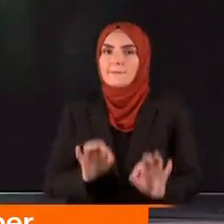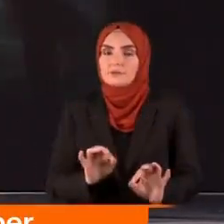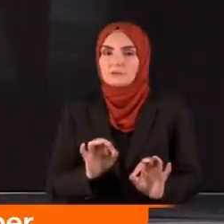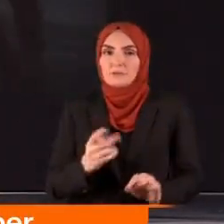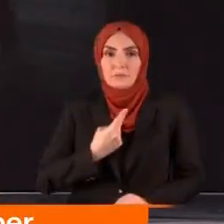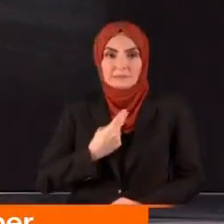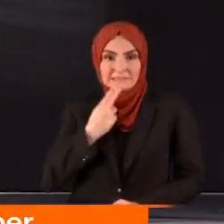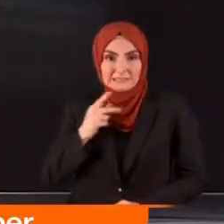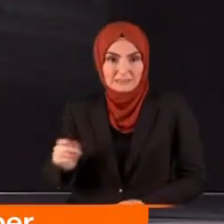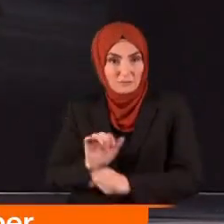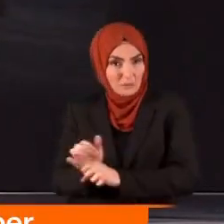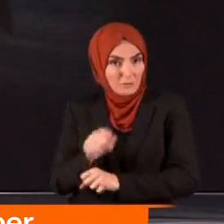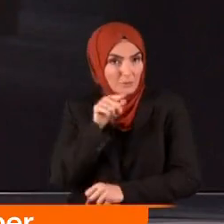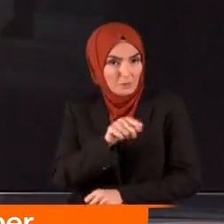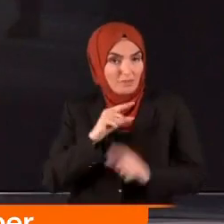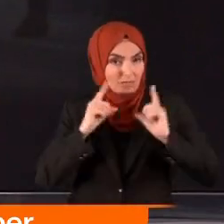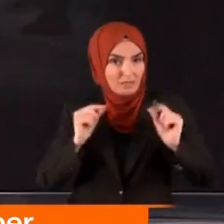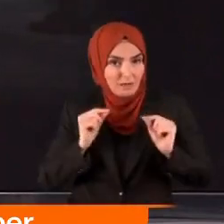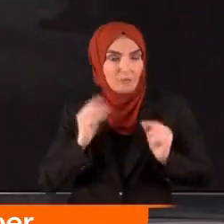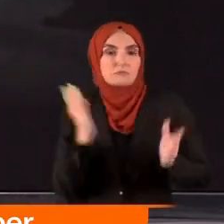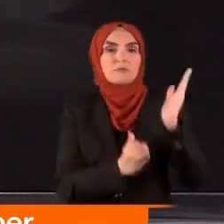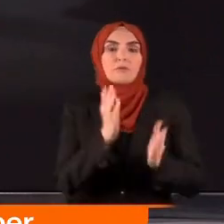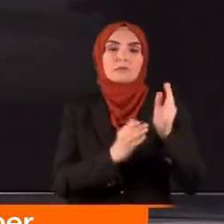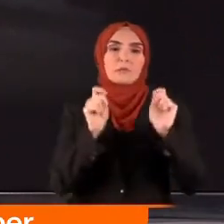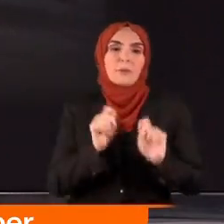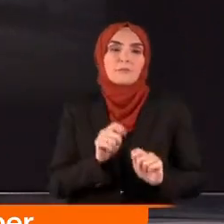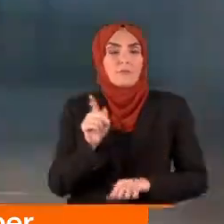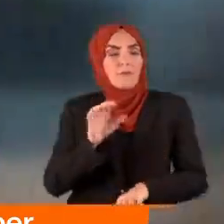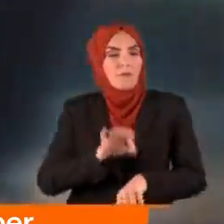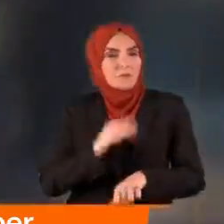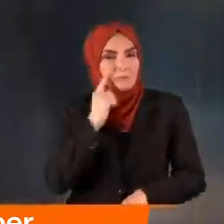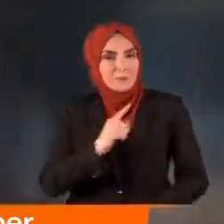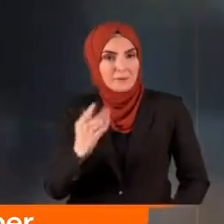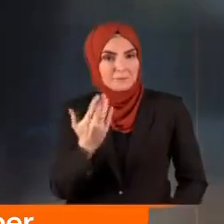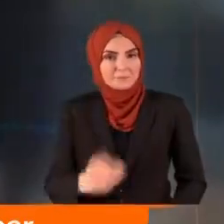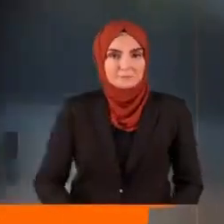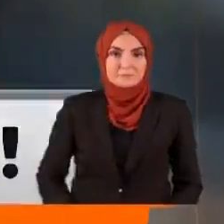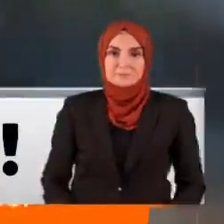diyerek damatlarına saldırdı. İşte o anlar geliyor.